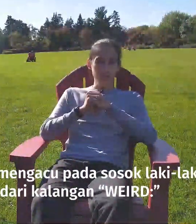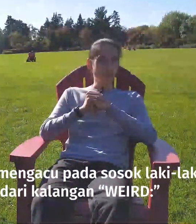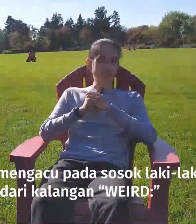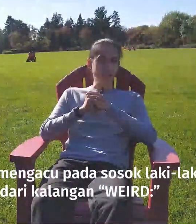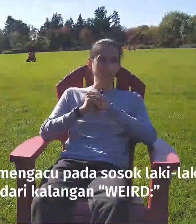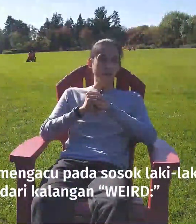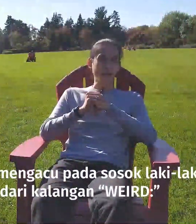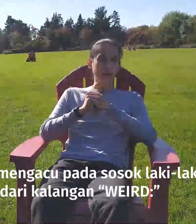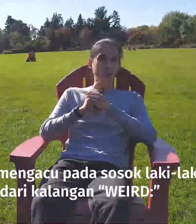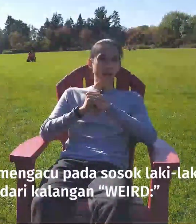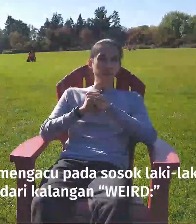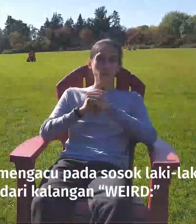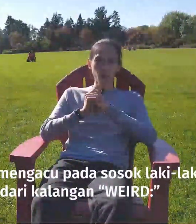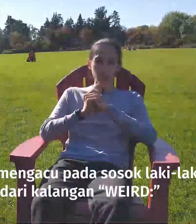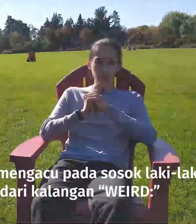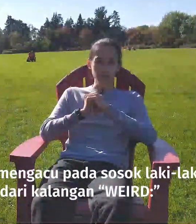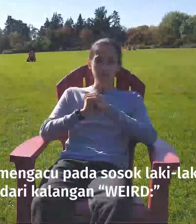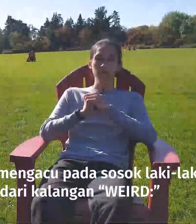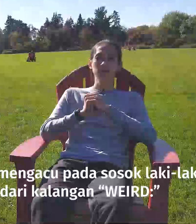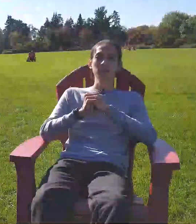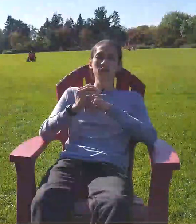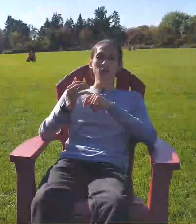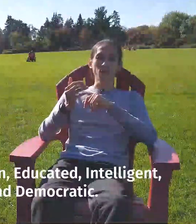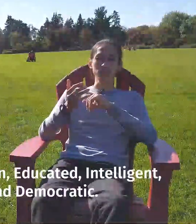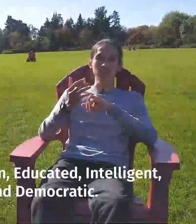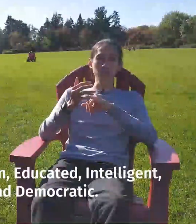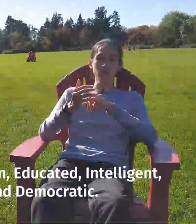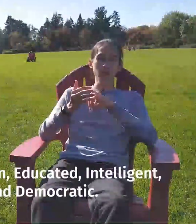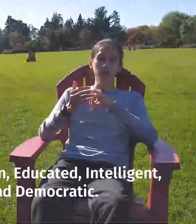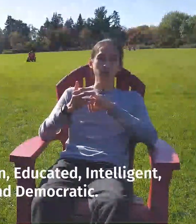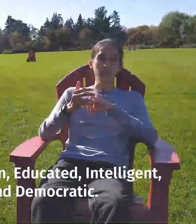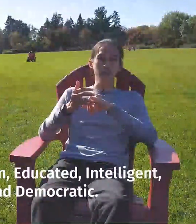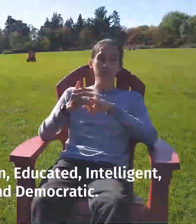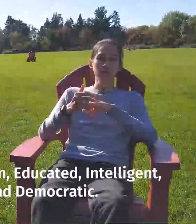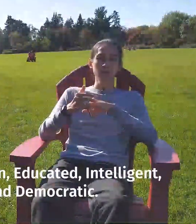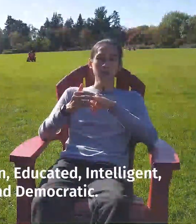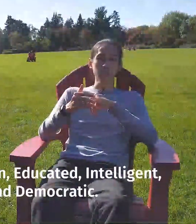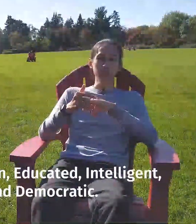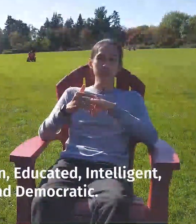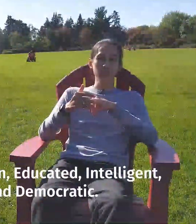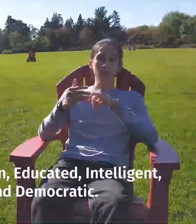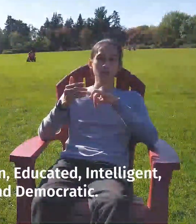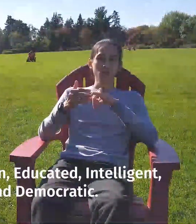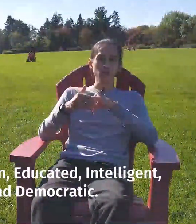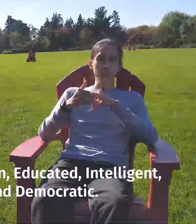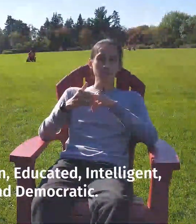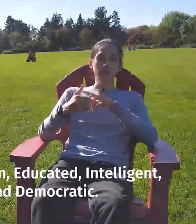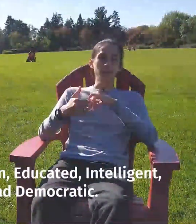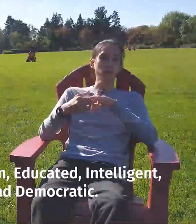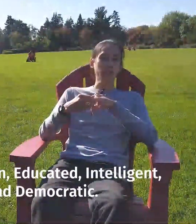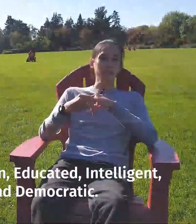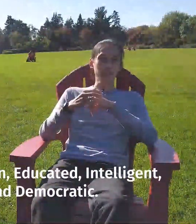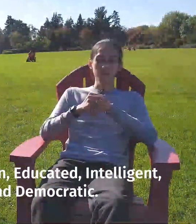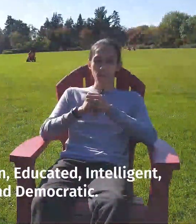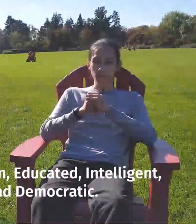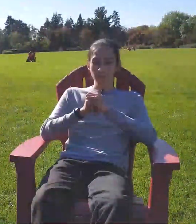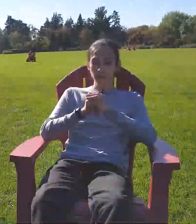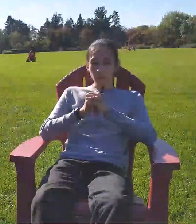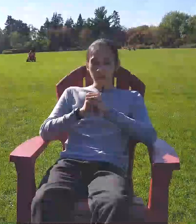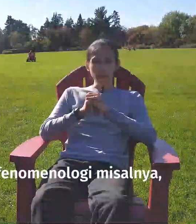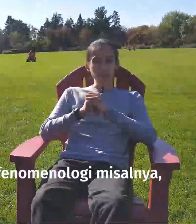laki-laki yang berasal dari kalangan weird Western educated intelligent rich and